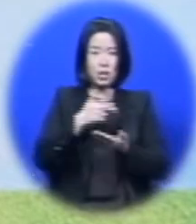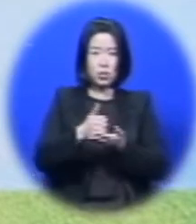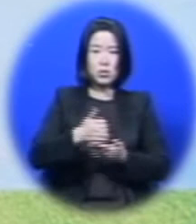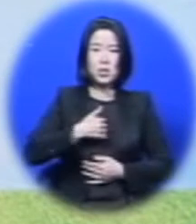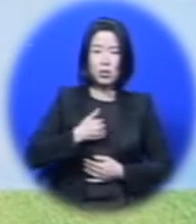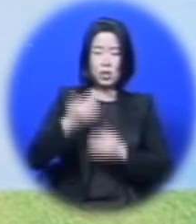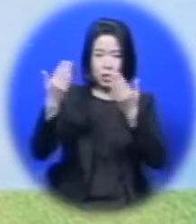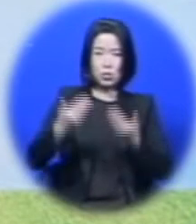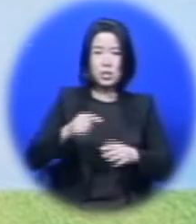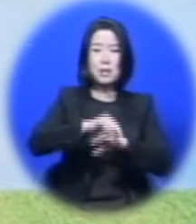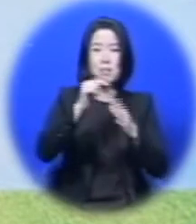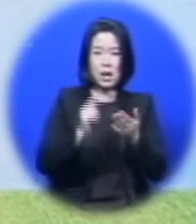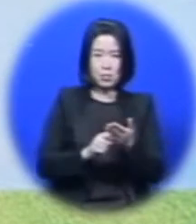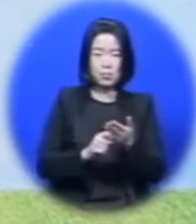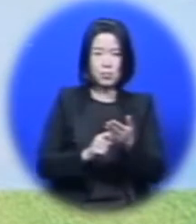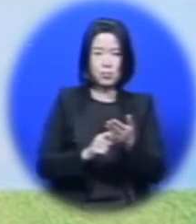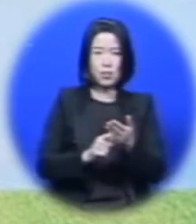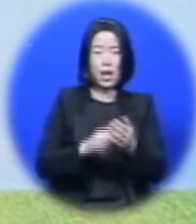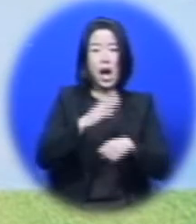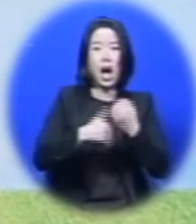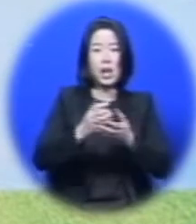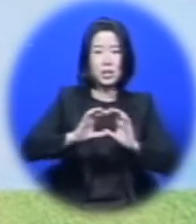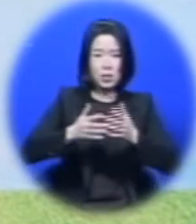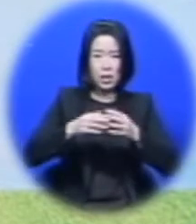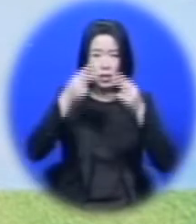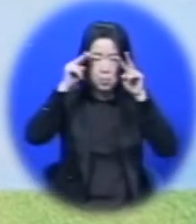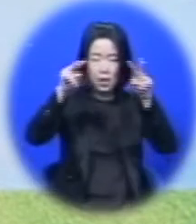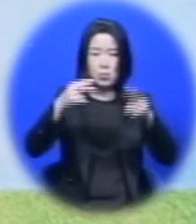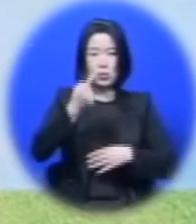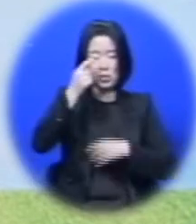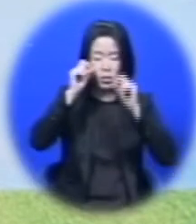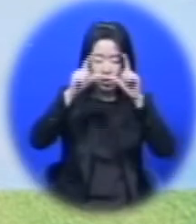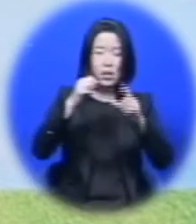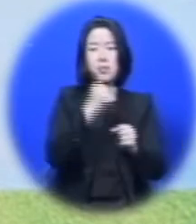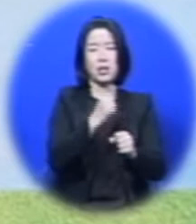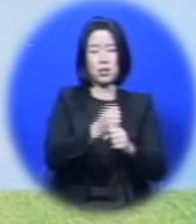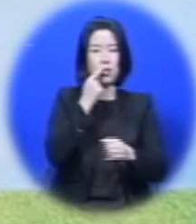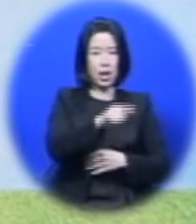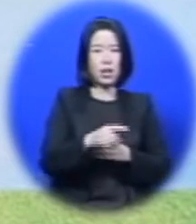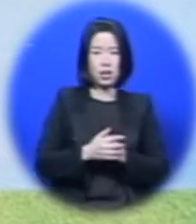저에게 주시는 마음, 하나님의 나라를 바라보는 눈을 뜨게 하라는.